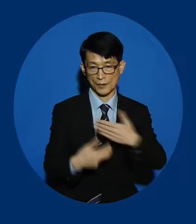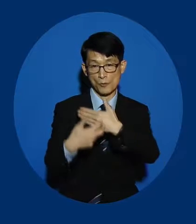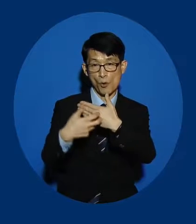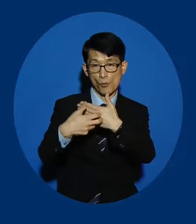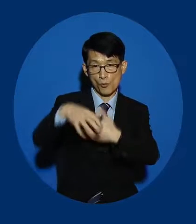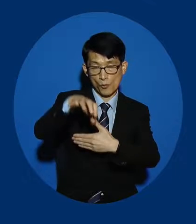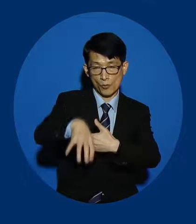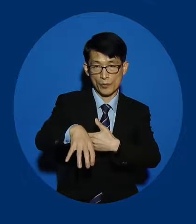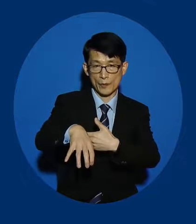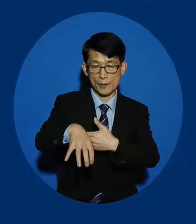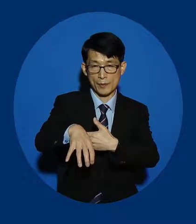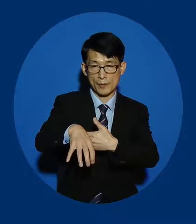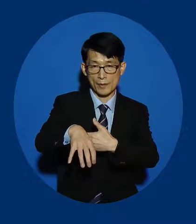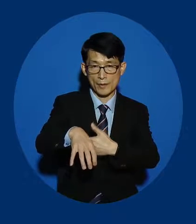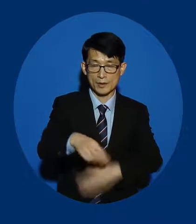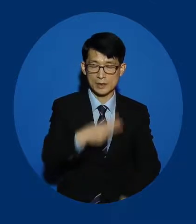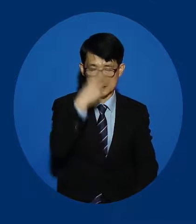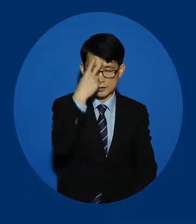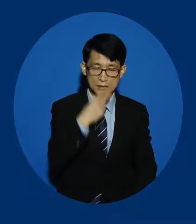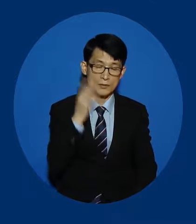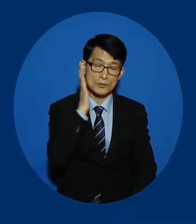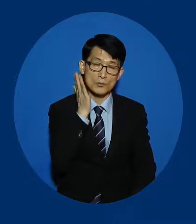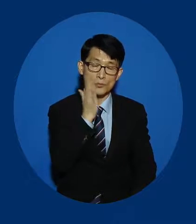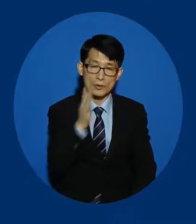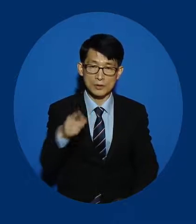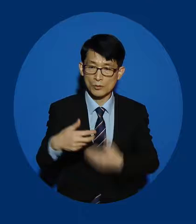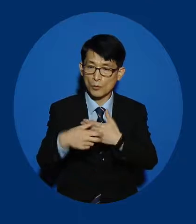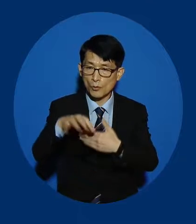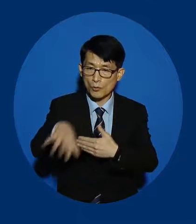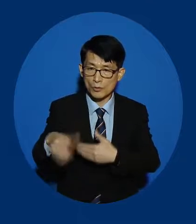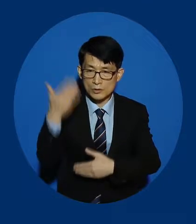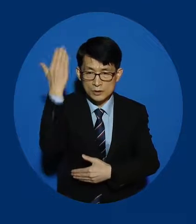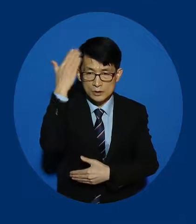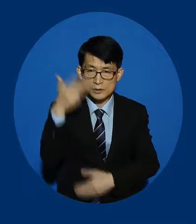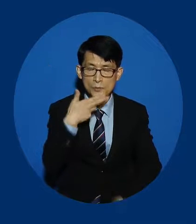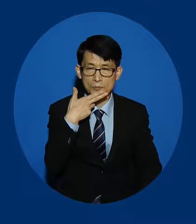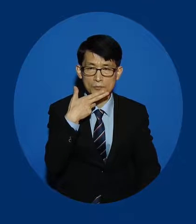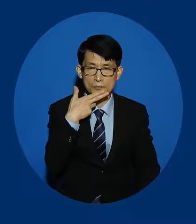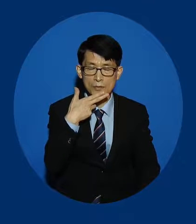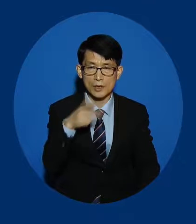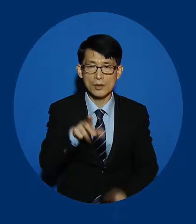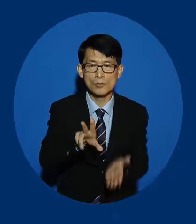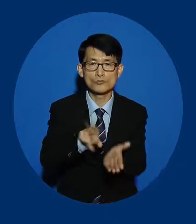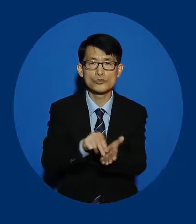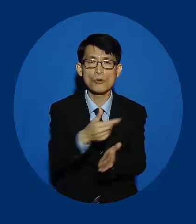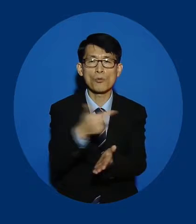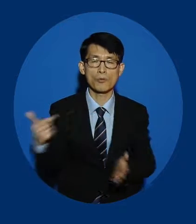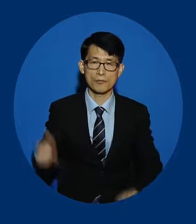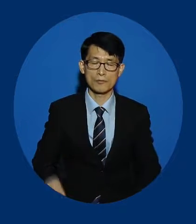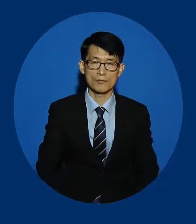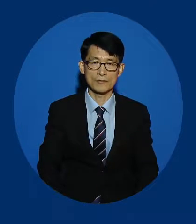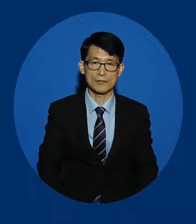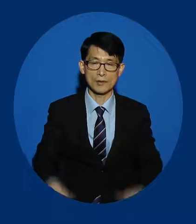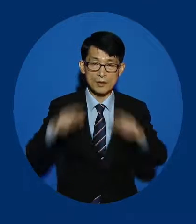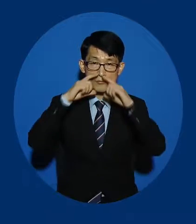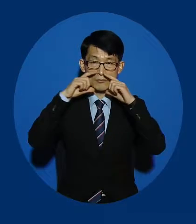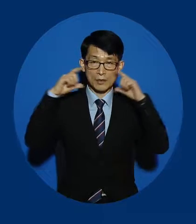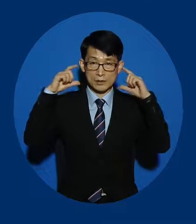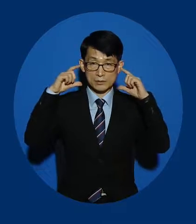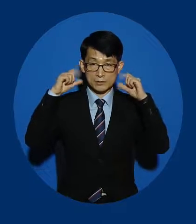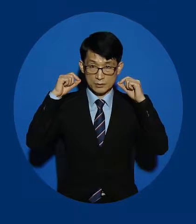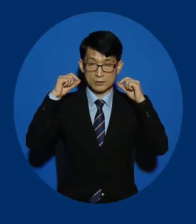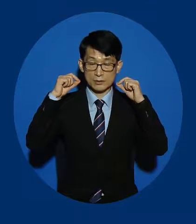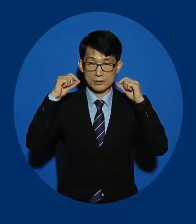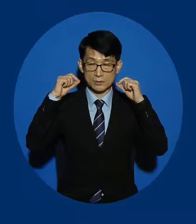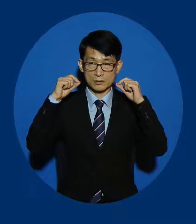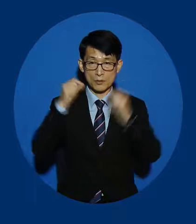그 감각 장애인에 대해서 잘 몰라서 생기는 해프닝이 좀 많았었습니다. 그 마스크를 껴야 하기 때문에 뭐 당연히 마스크